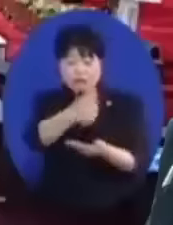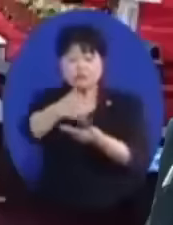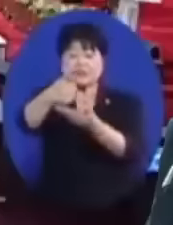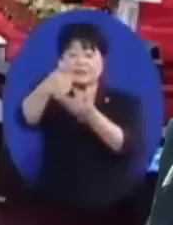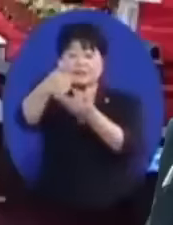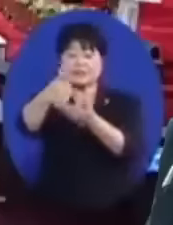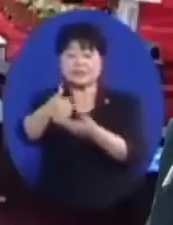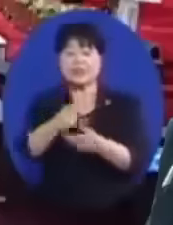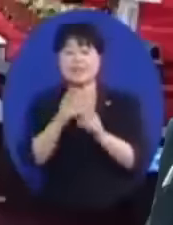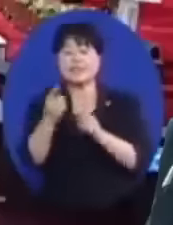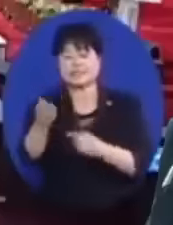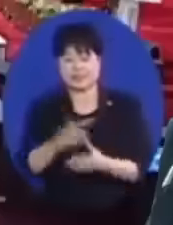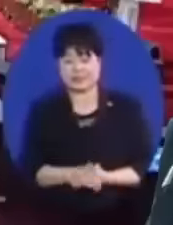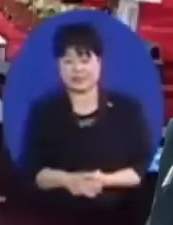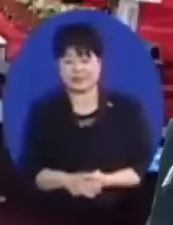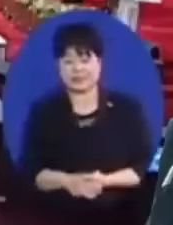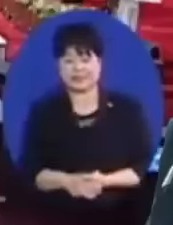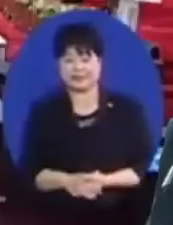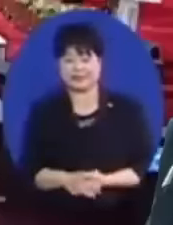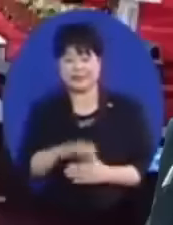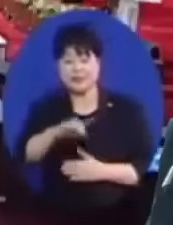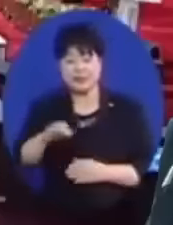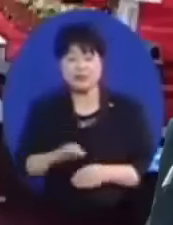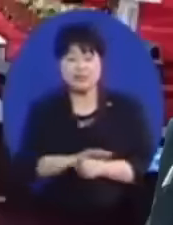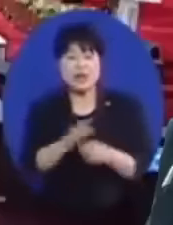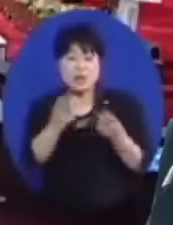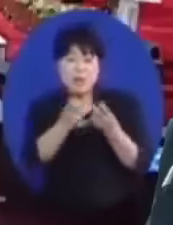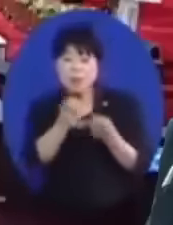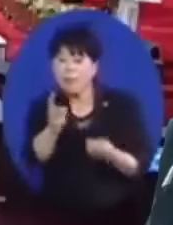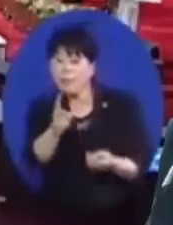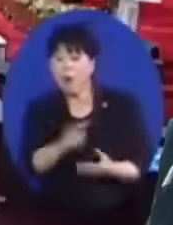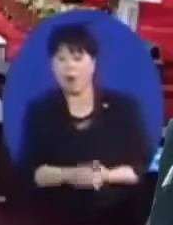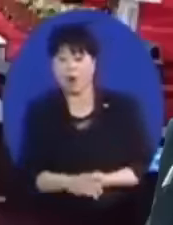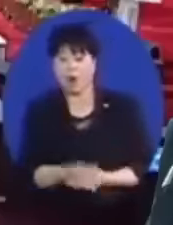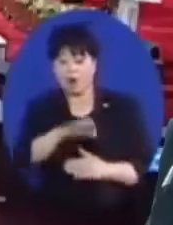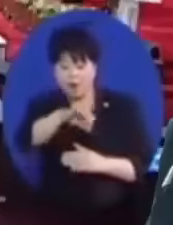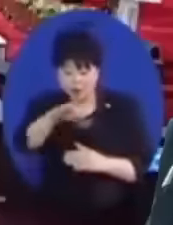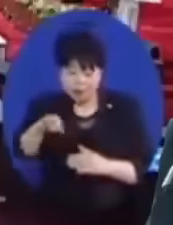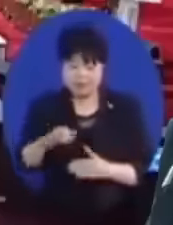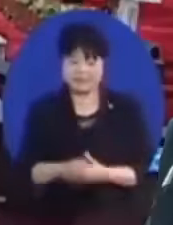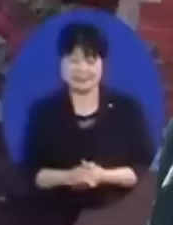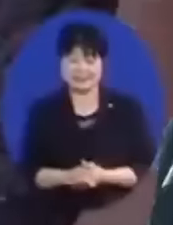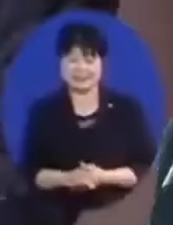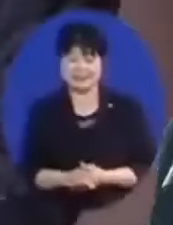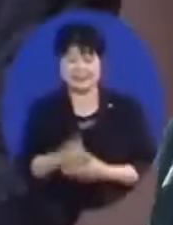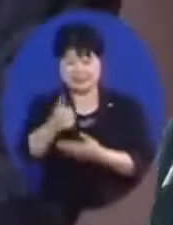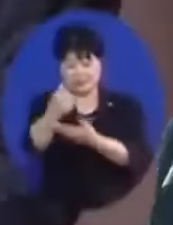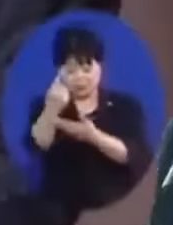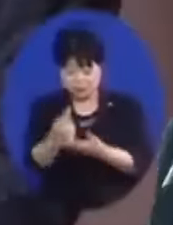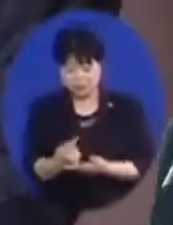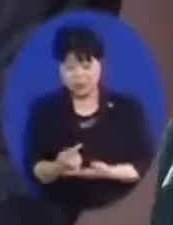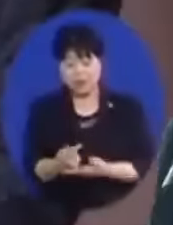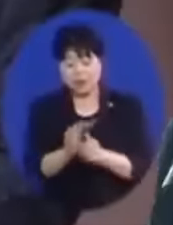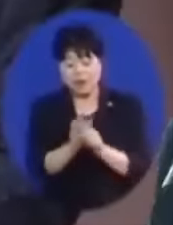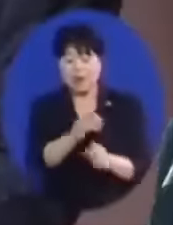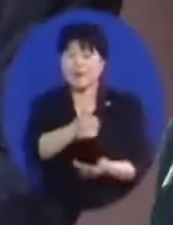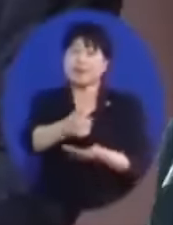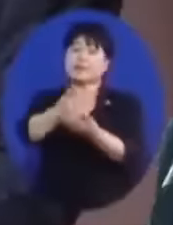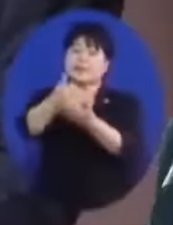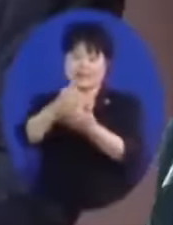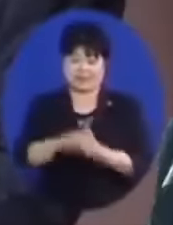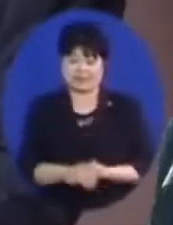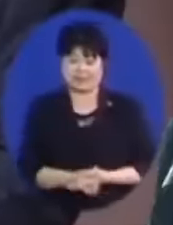주님께서 말씀하신 것입니다. 이웃을 어떻게 사랑합니까? 이웃을 청해놓고 늘 대접을 해야 사랑하는